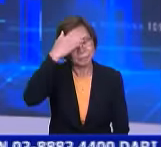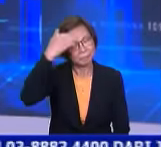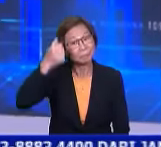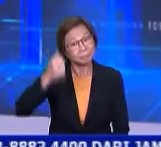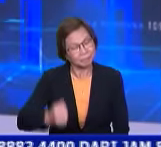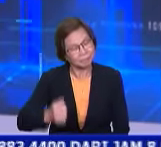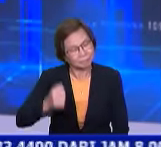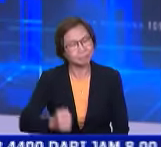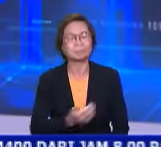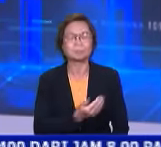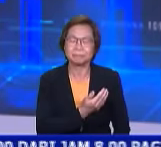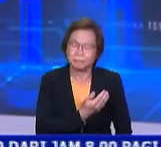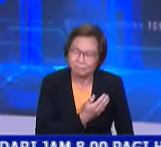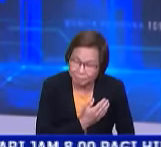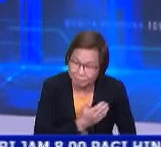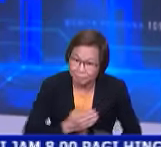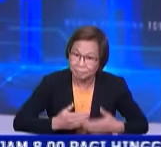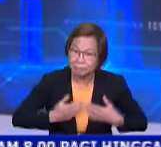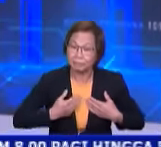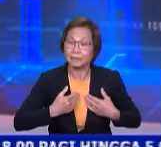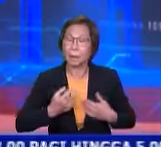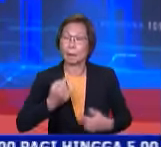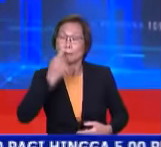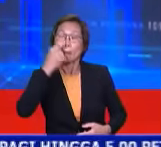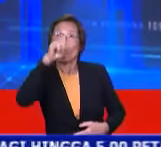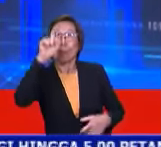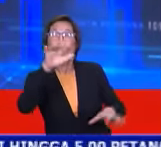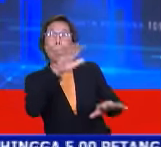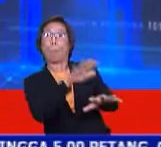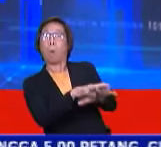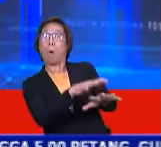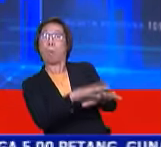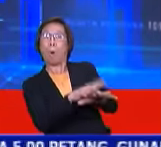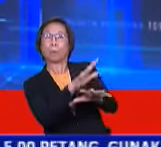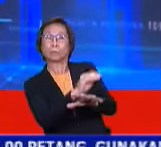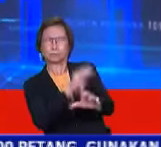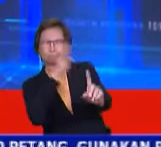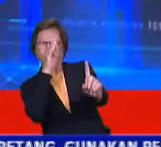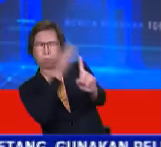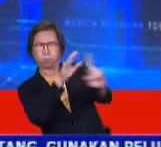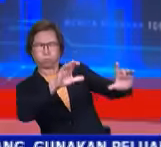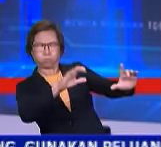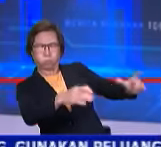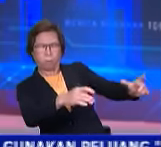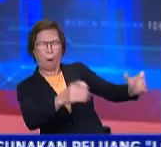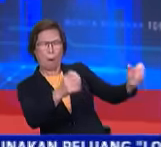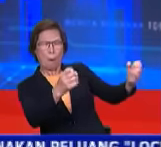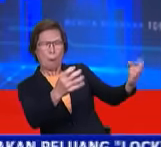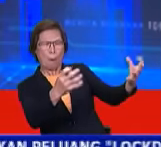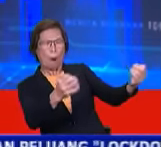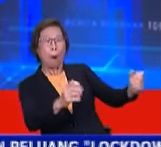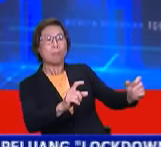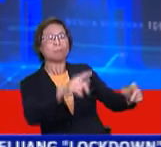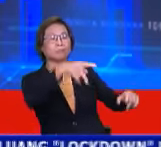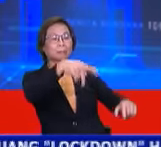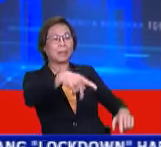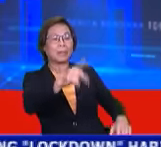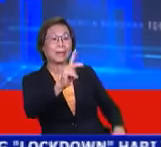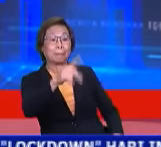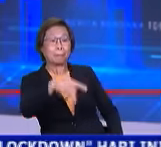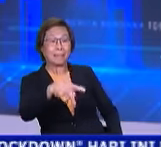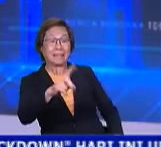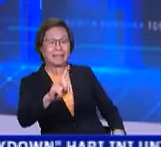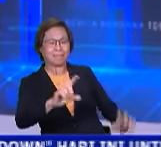Assalamualaikum dan salam sejahtera. Ujian saringan besar-besaran dan bersasar di kebanyakan kawasan Perintah Kawalan